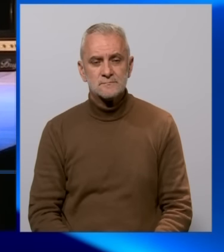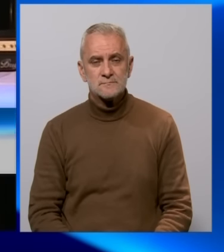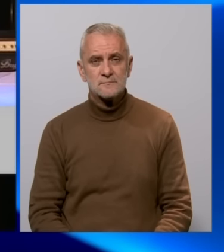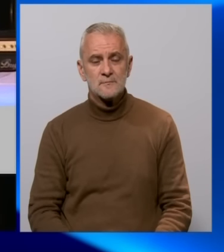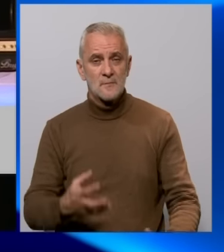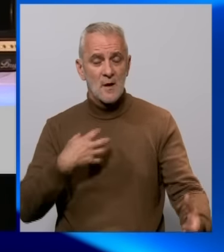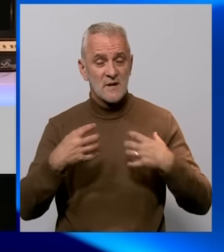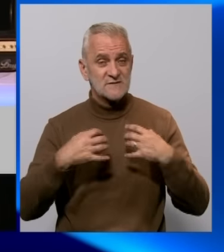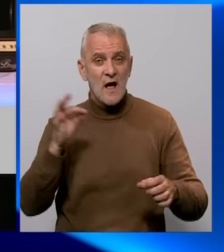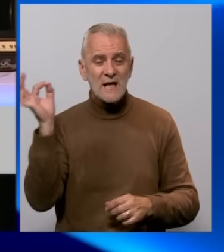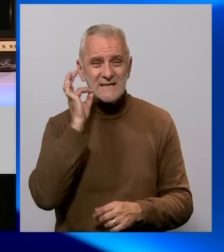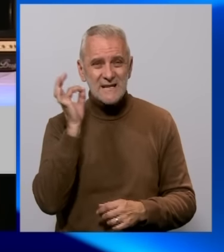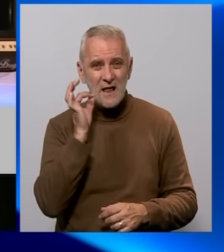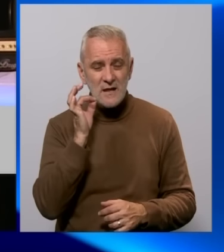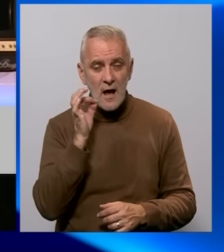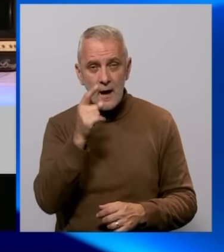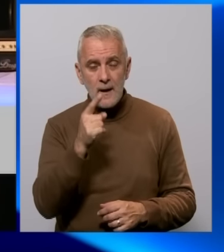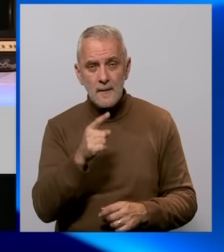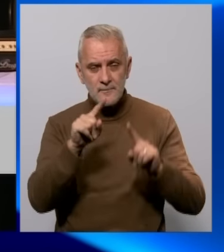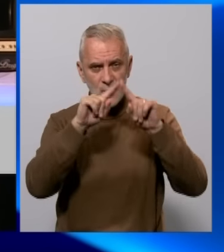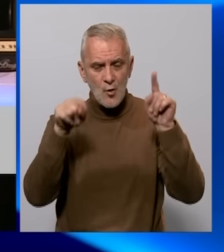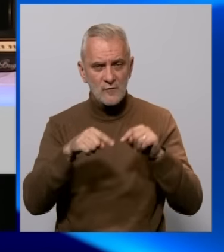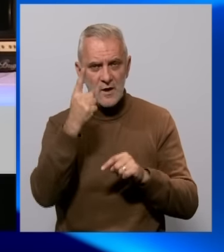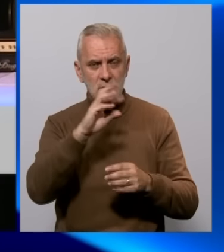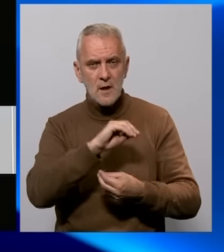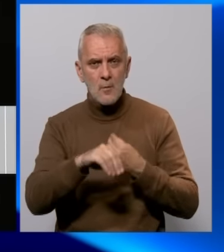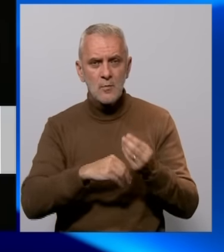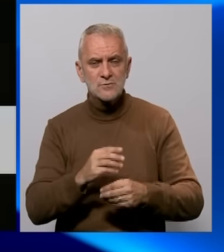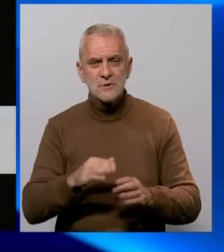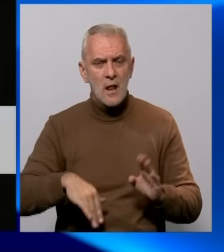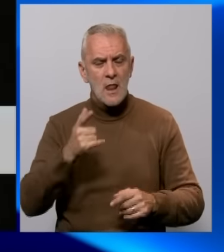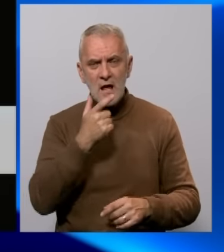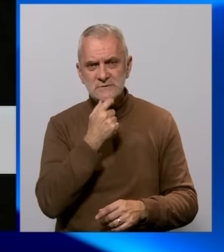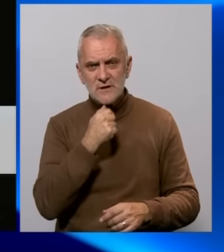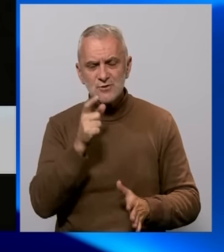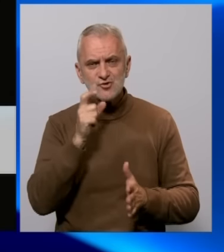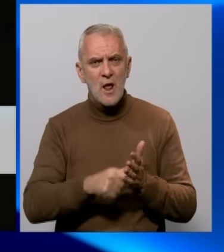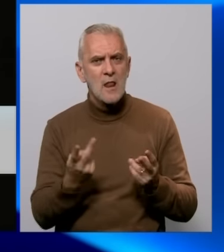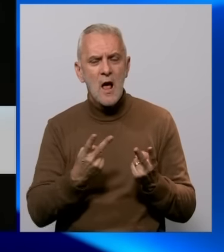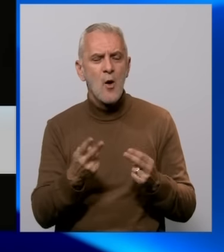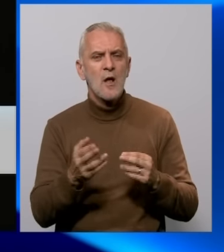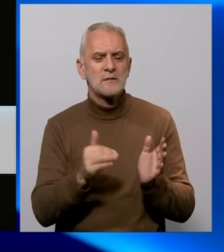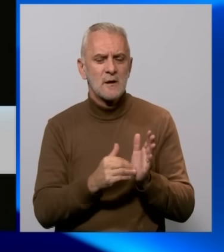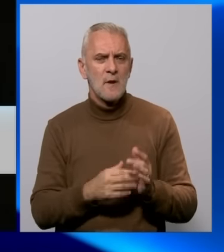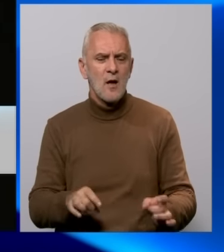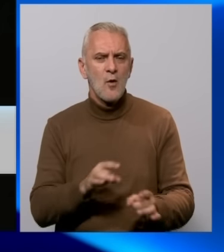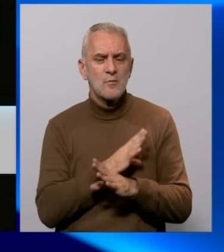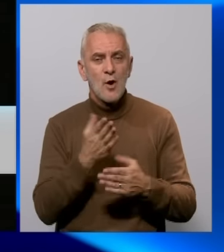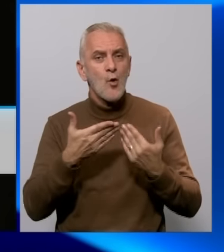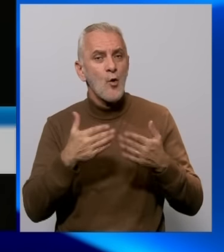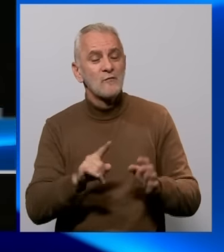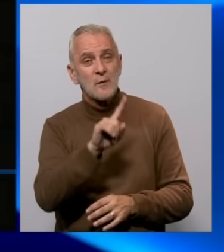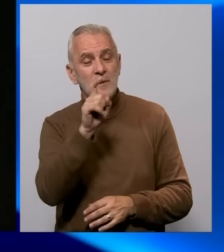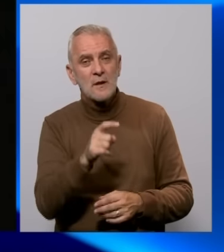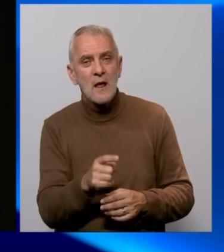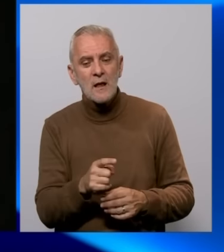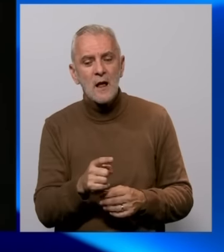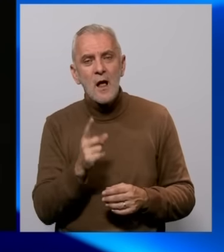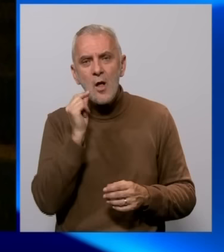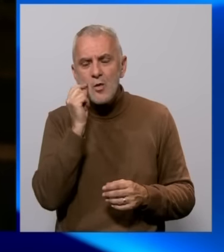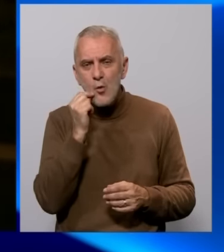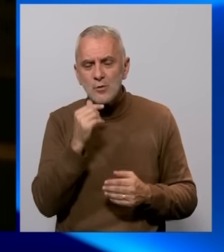Predstava Kiselina smještana je u okvire jedne porodice čiji je najstariji član na samrti. Otvara pitanja gubitka bliskih ljudi i